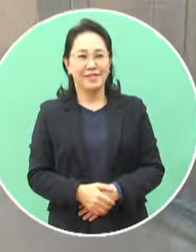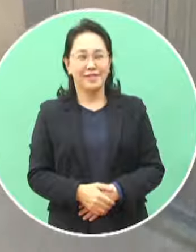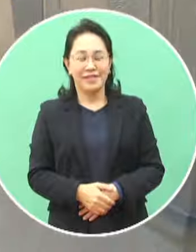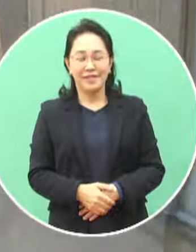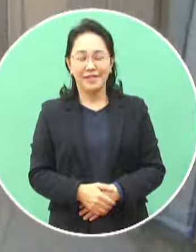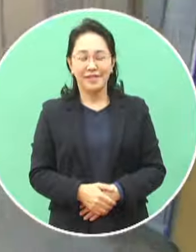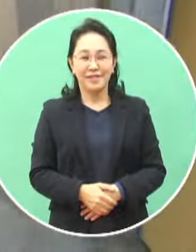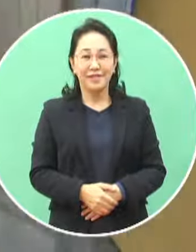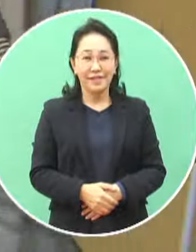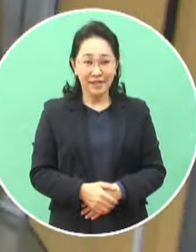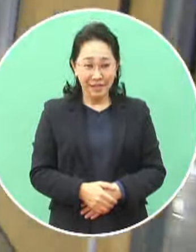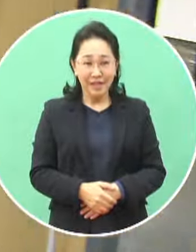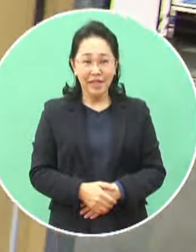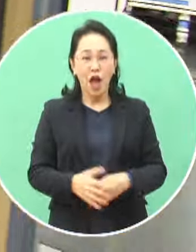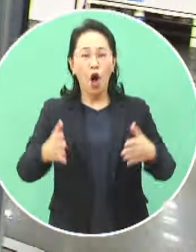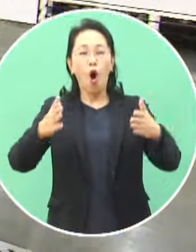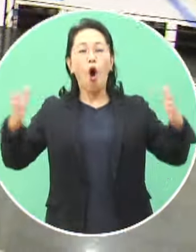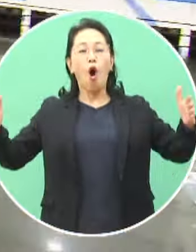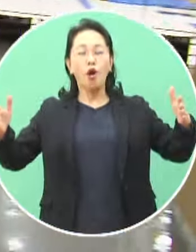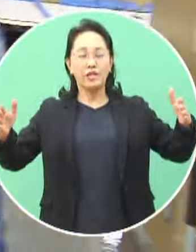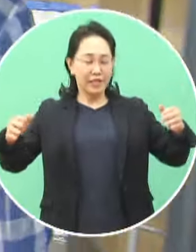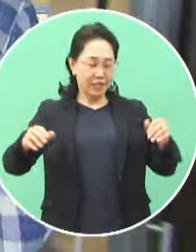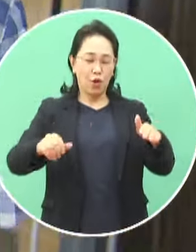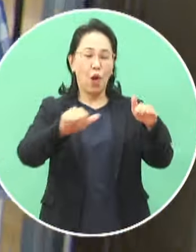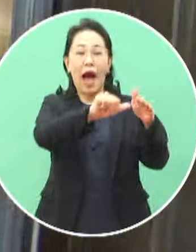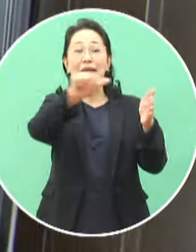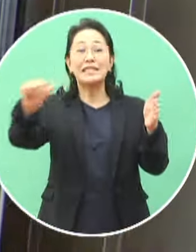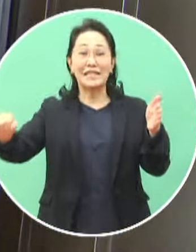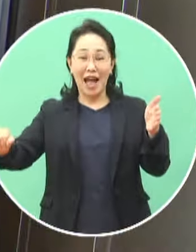そして超でかいアリーナは